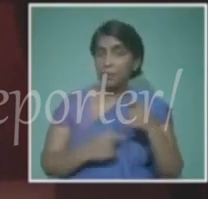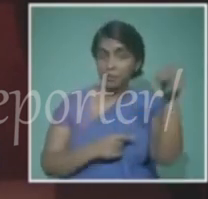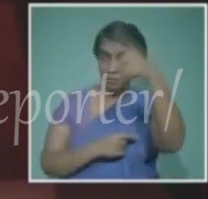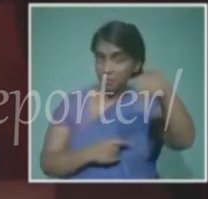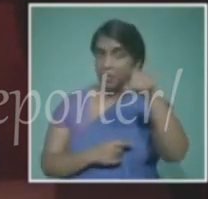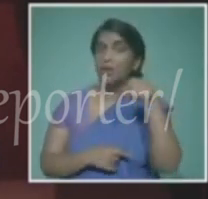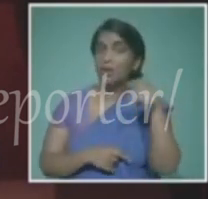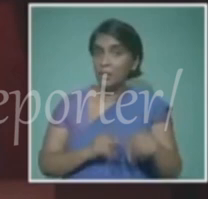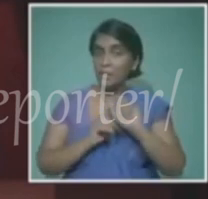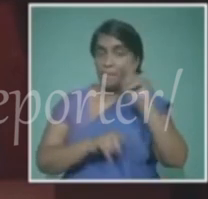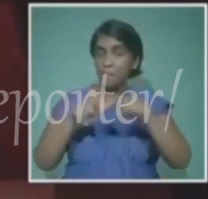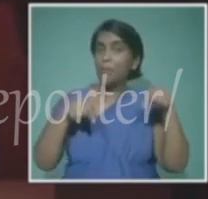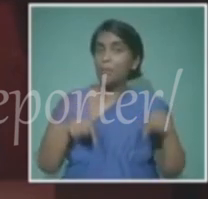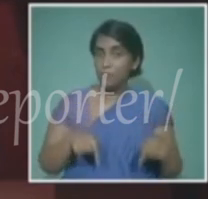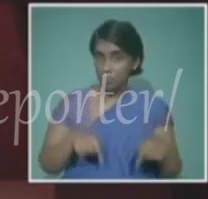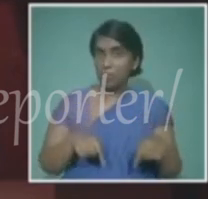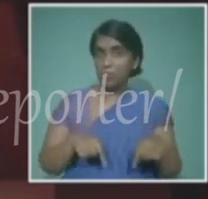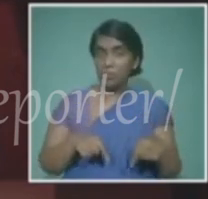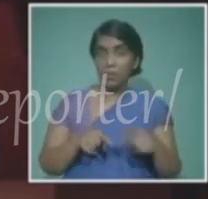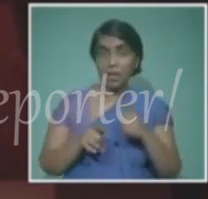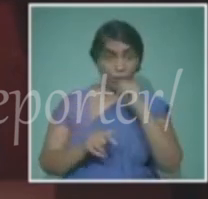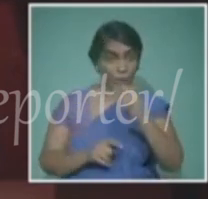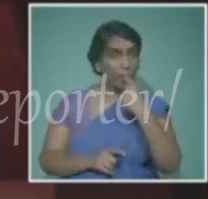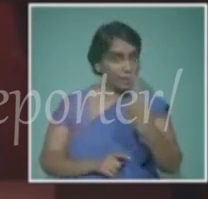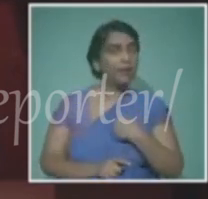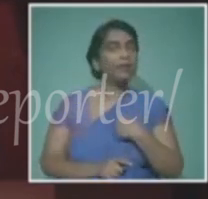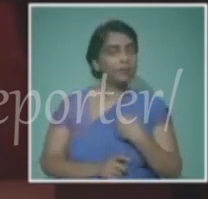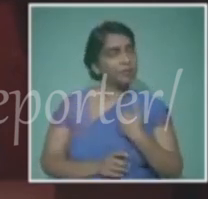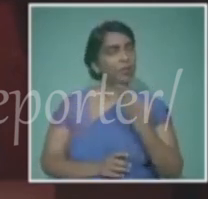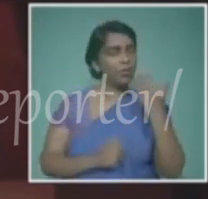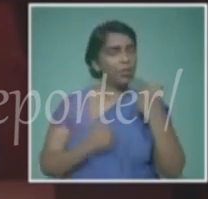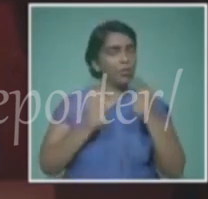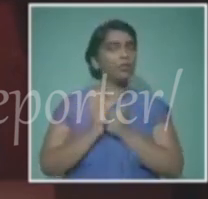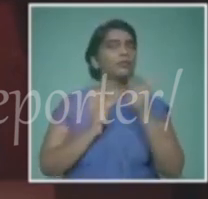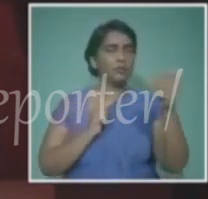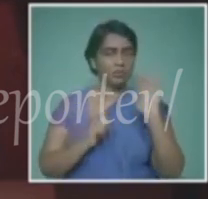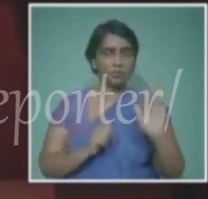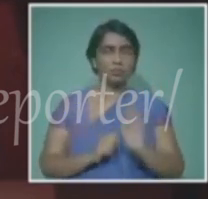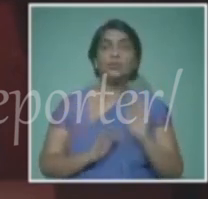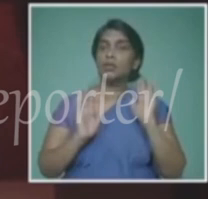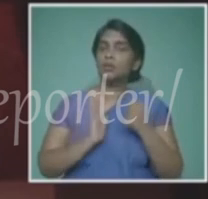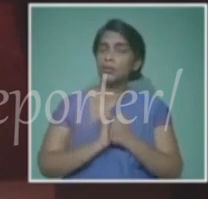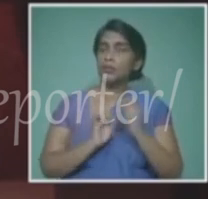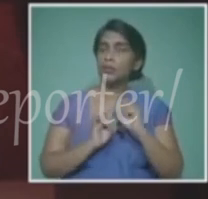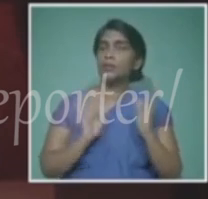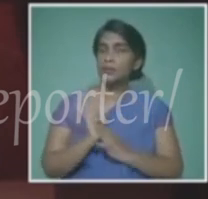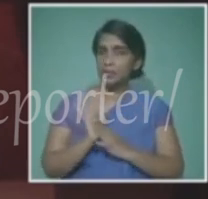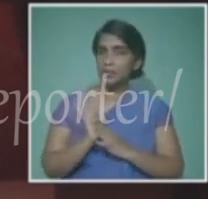ඔබතුමන්ලා මේ සභාගර්භය තුළ ඇෂුරන්ස් එකක් දෙනවා නම් අපිට පුළුවන් හොඳ තැනකට යන්න. ඒ නිසා ගරු